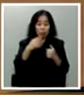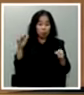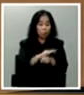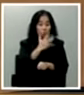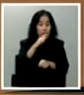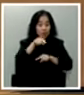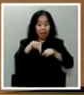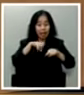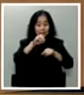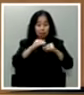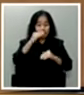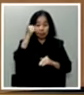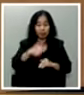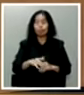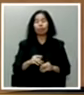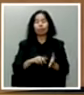ได้ฮะ